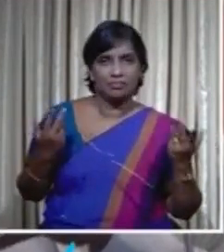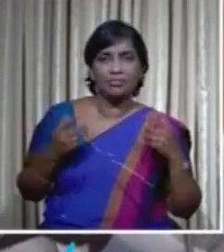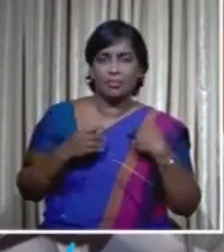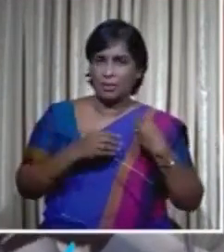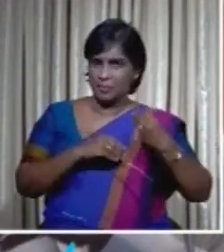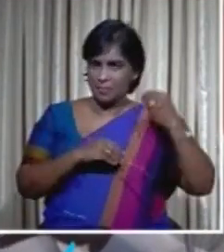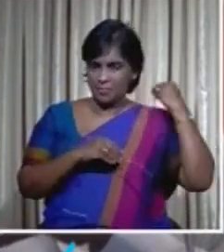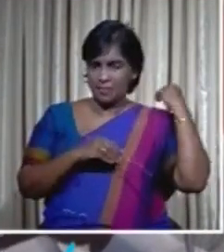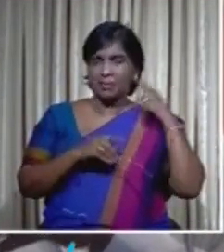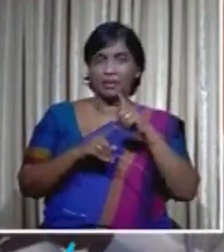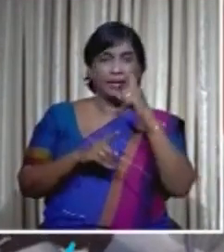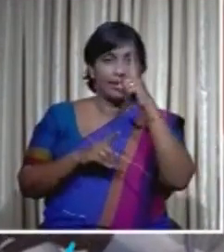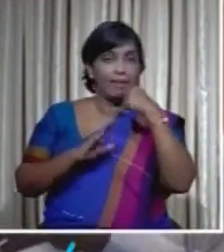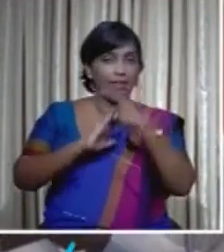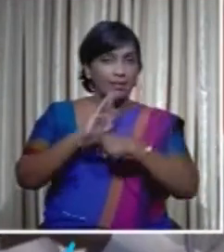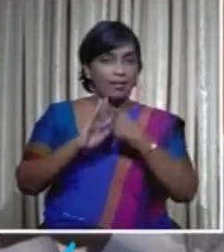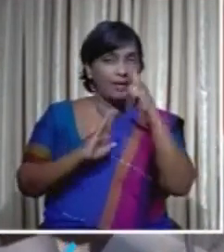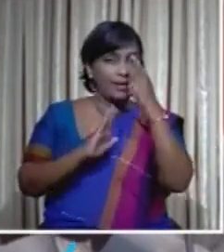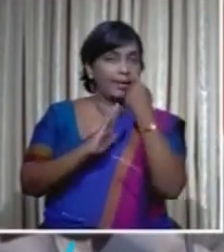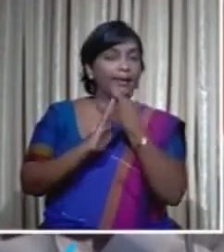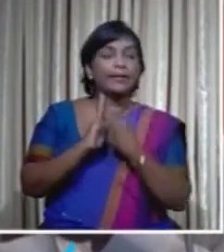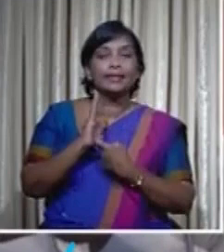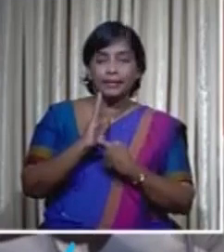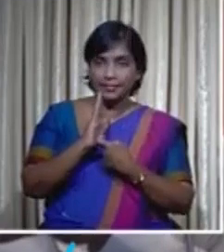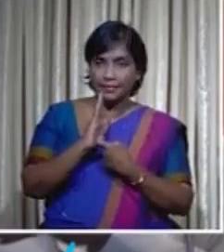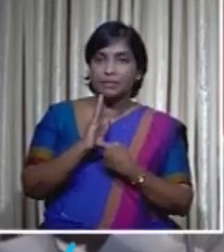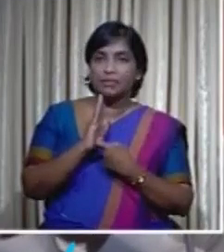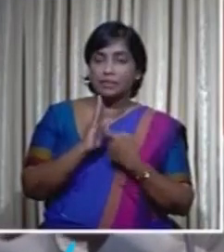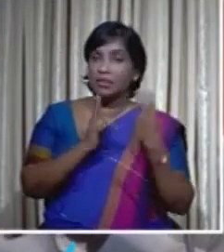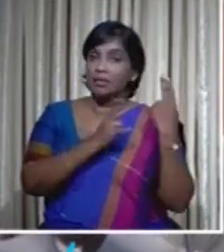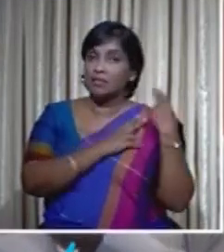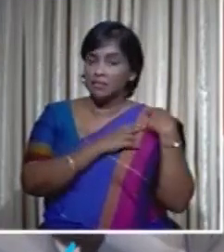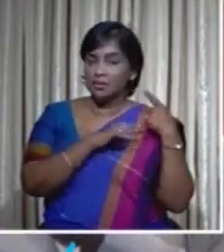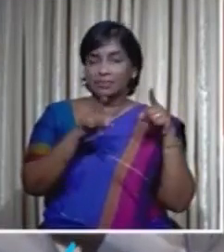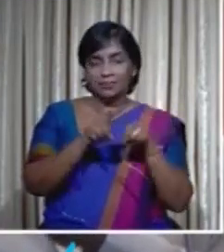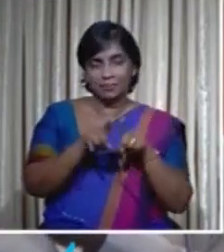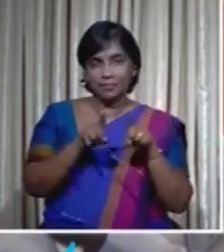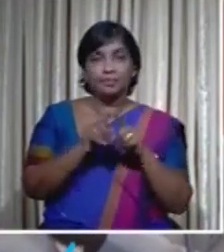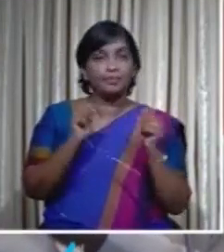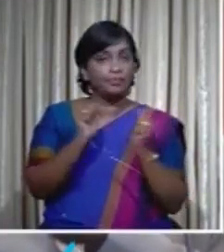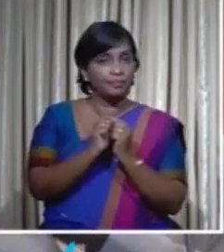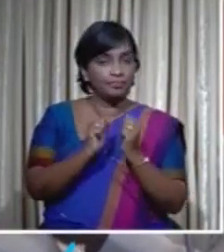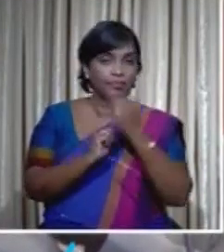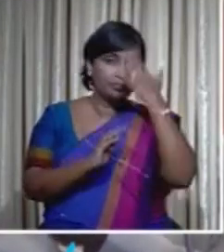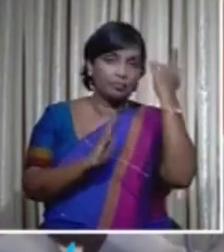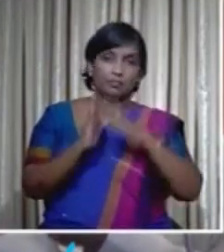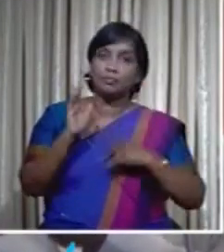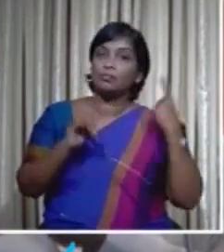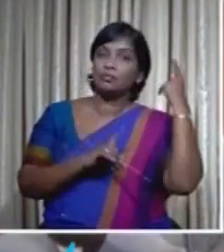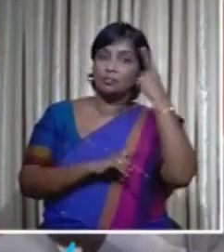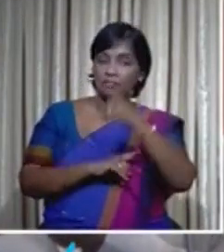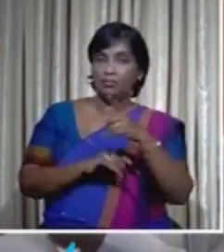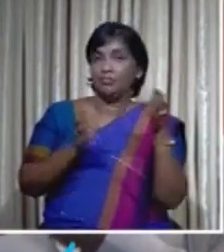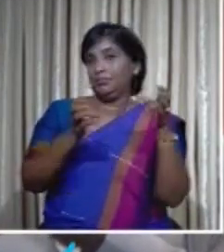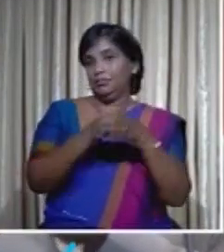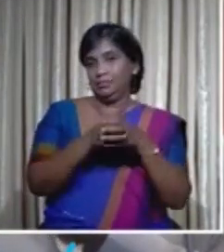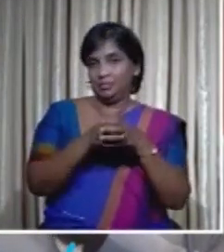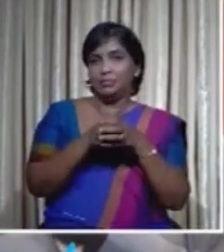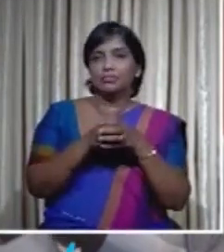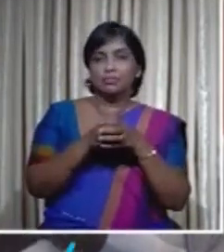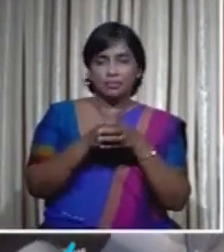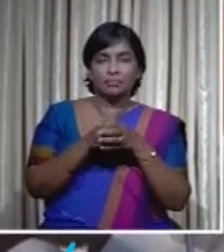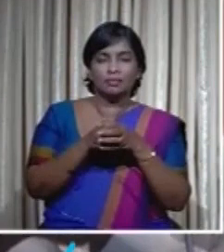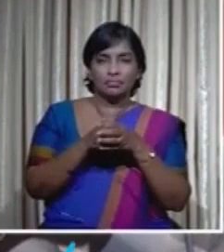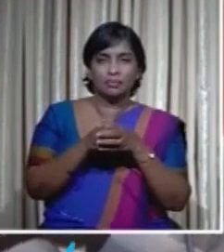என்று ஞானசார தேரருடைய அணி சென்று கொண்டிருக்கிறது ஆனால் ஒரு சிறையிலே இருந்து நீதிமன்றத்தை